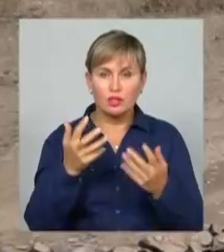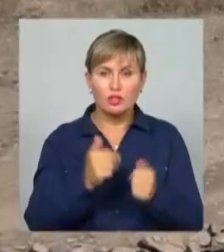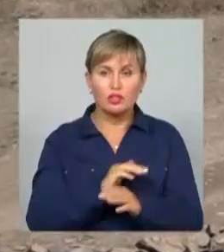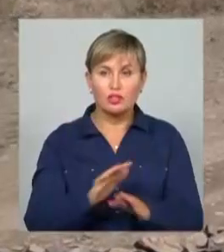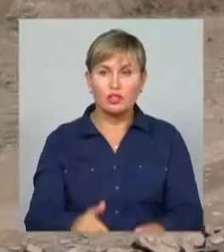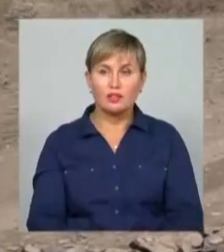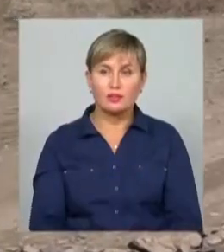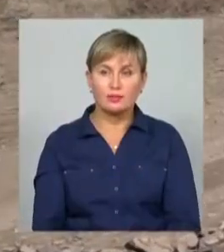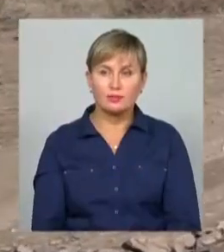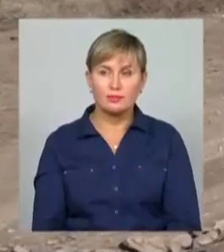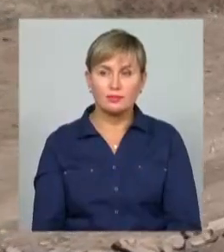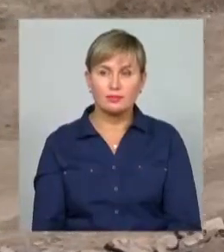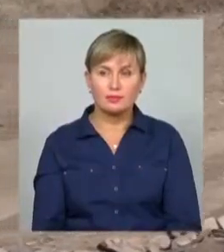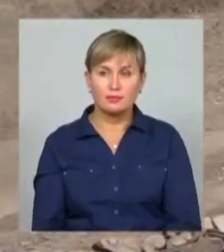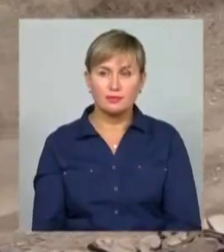сосчитать.